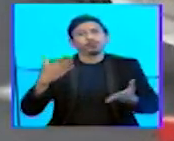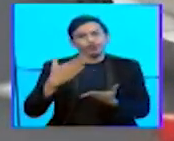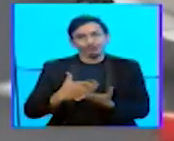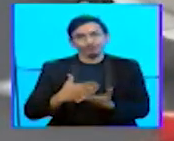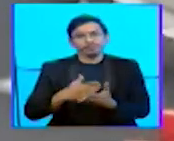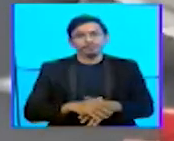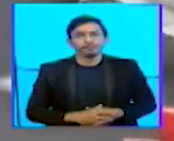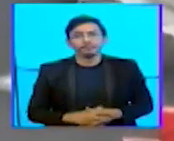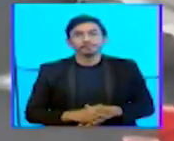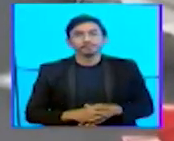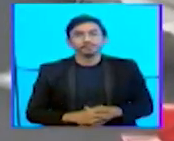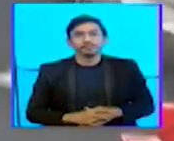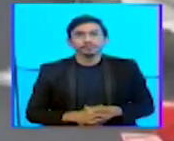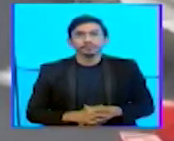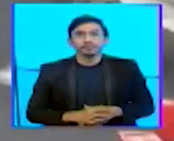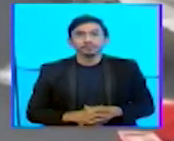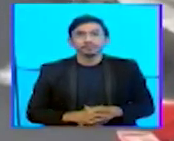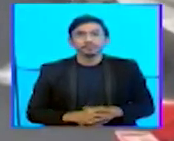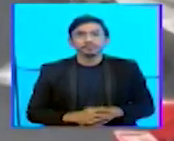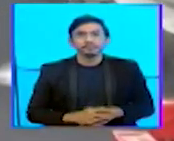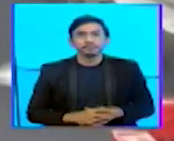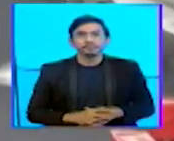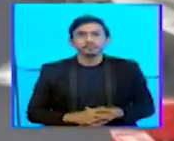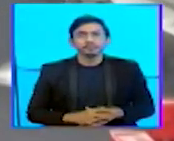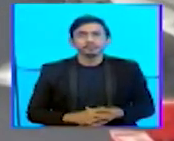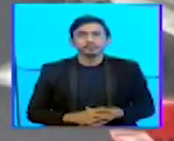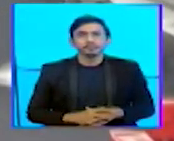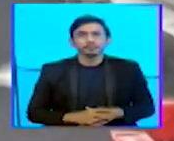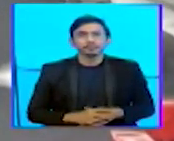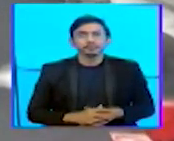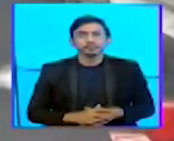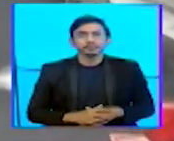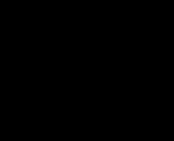belum juga reda. Dari Bali, tim kontributor melaporkan.